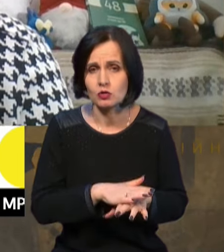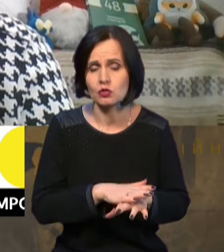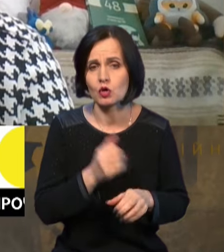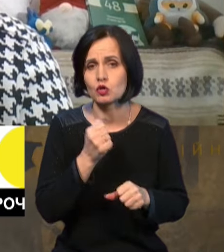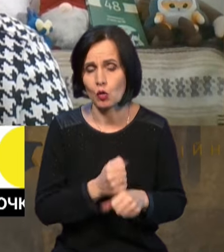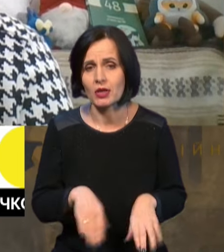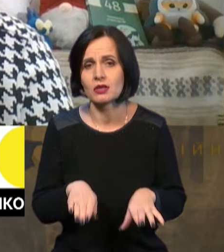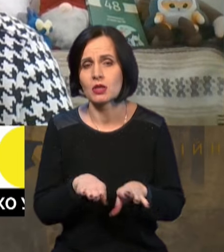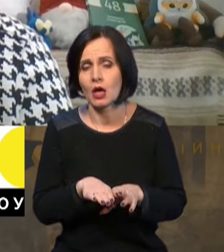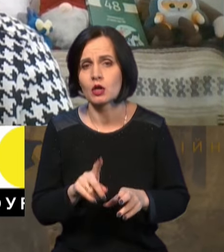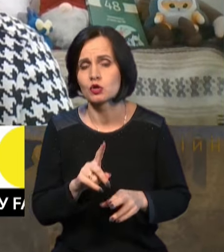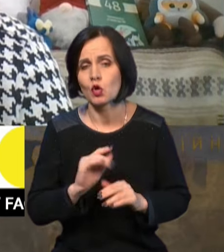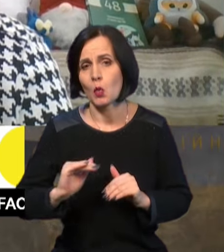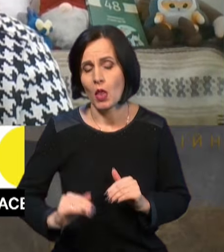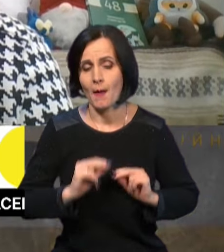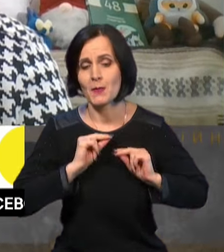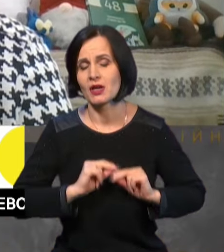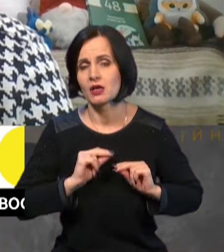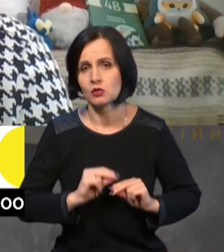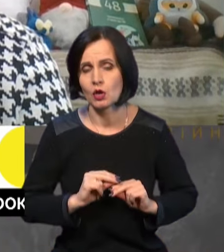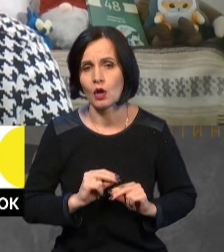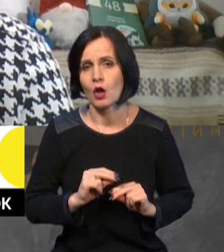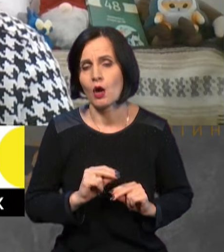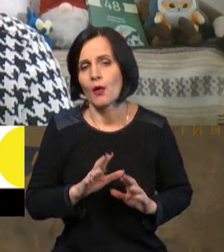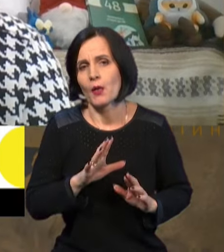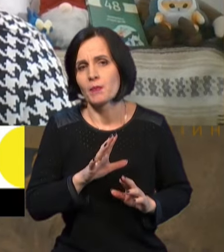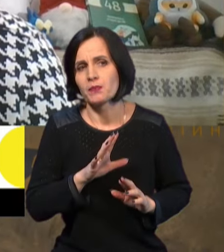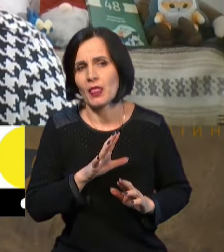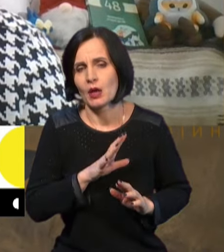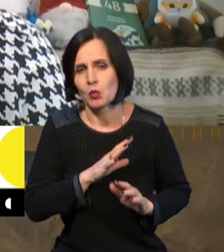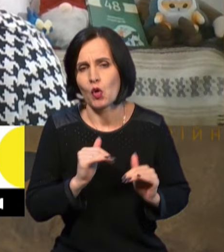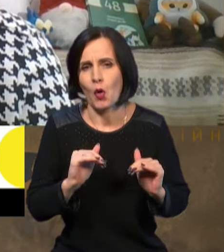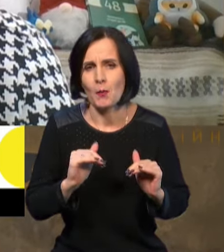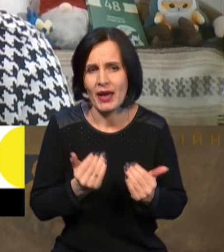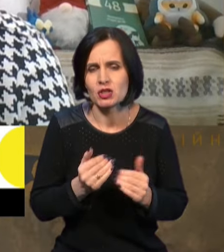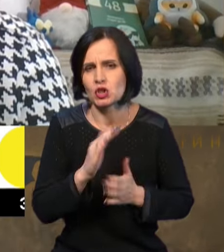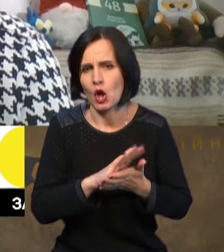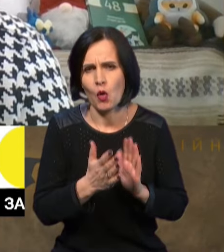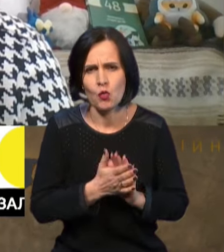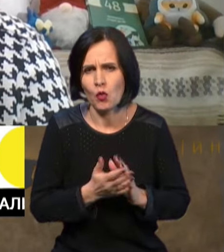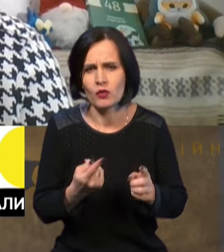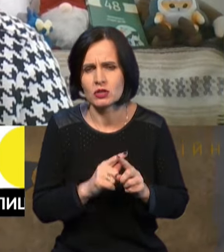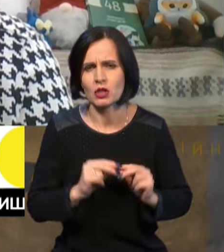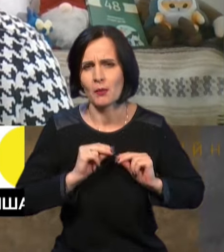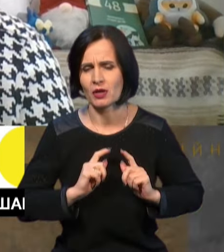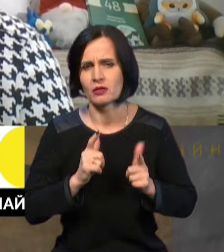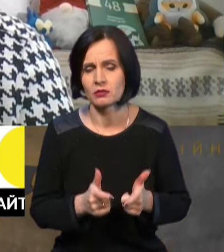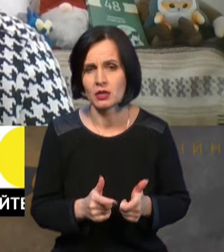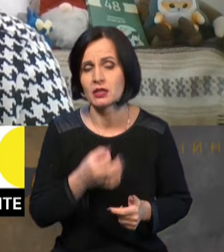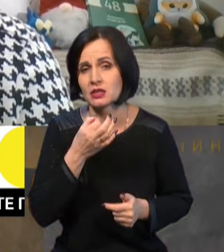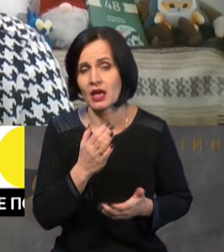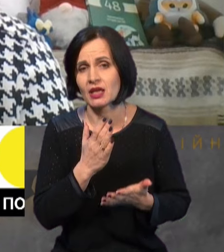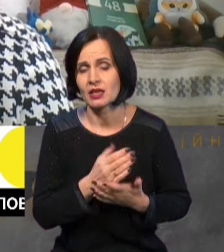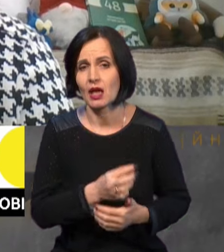зробити так, аби дитина працювала, було менше умов всіх цих працевлаштувань. Але все ж таки, чи є бажання в